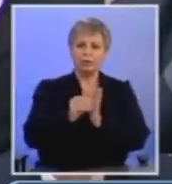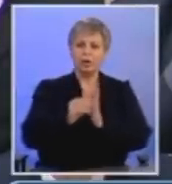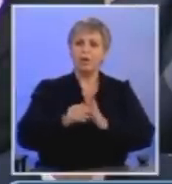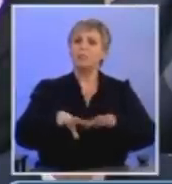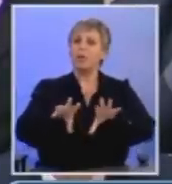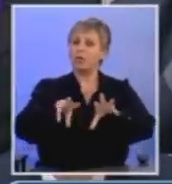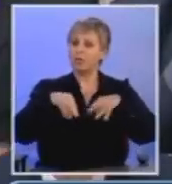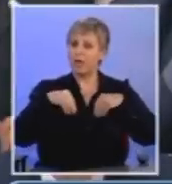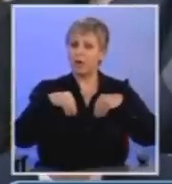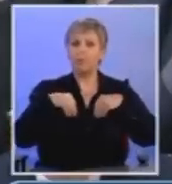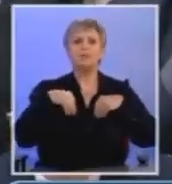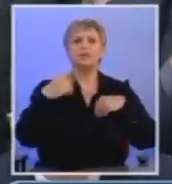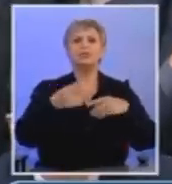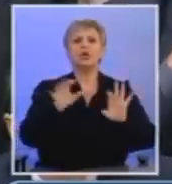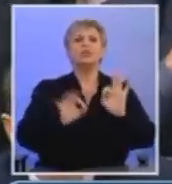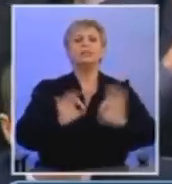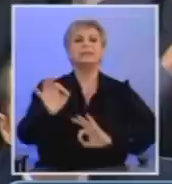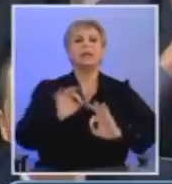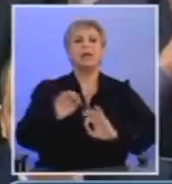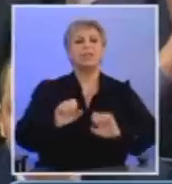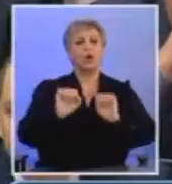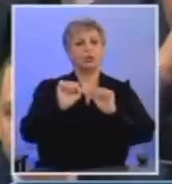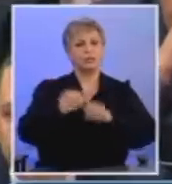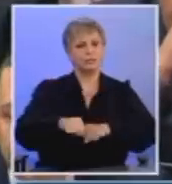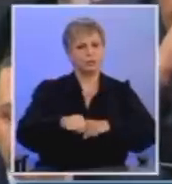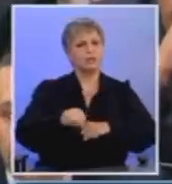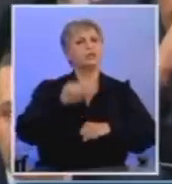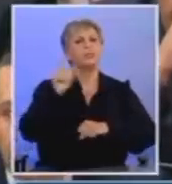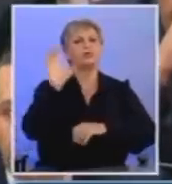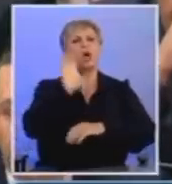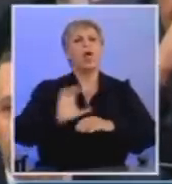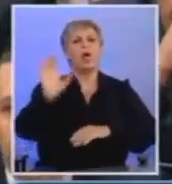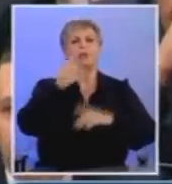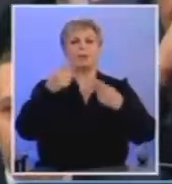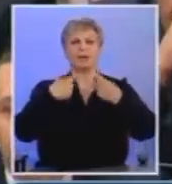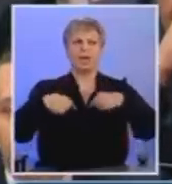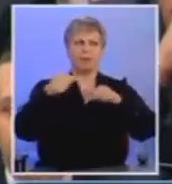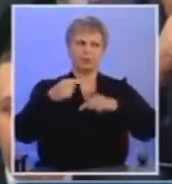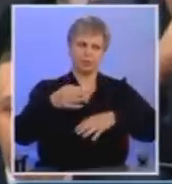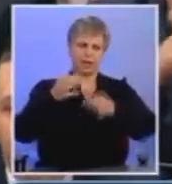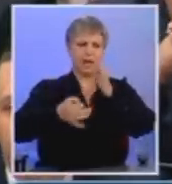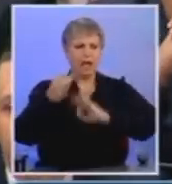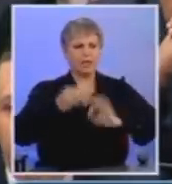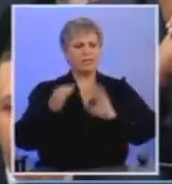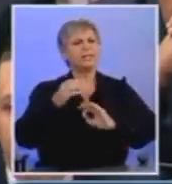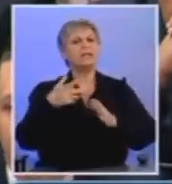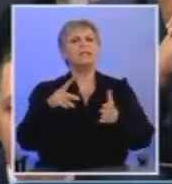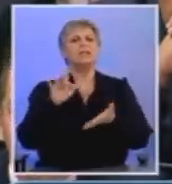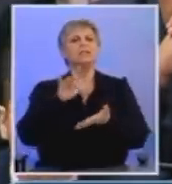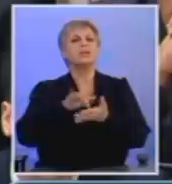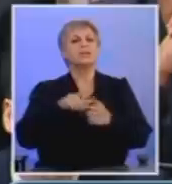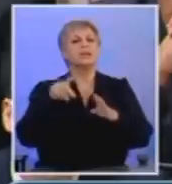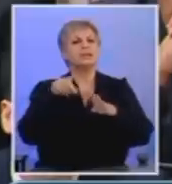το σχέδιο συμφωνίας το οποίο κατέθεσαν η Ευρωπαϊκή Επιτροπή, η Ευρωπαϊκή Κεντρική Τράπεζα και